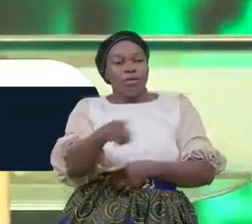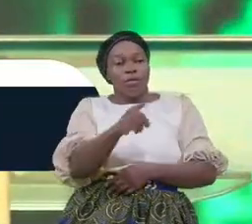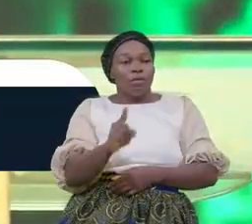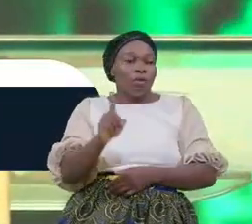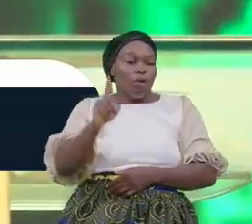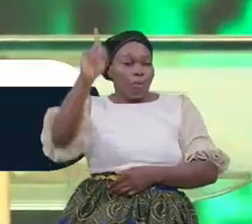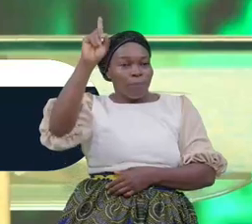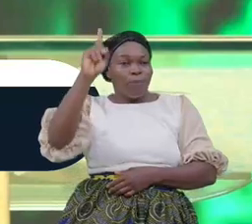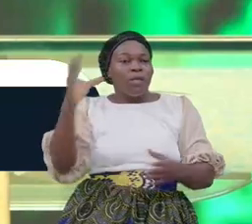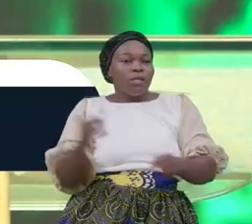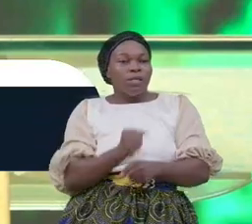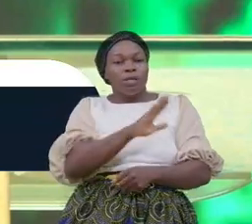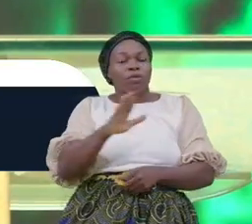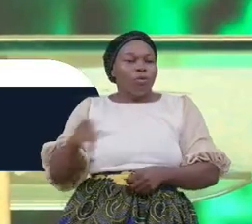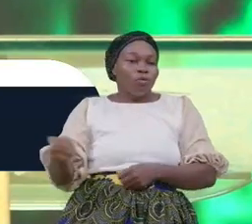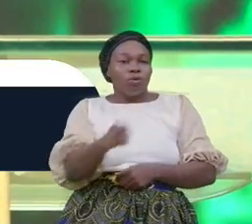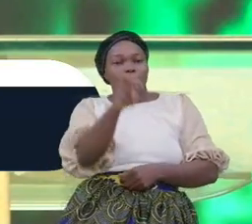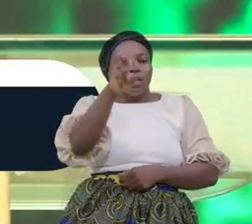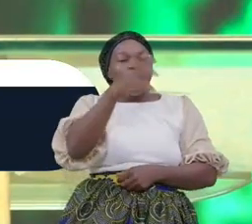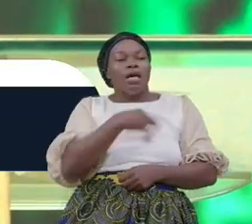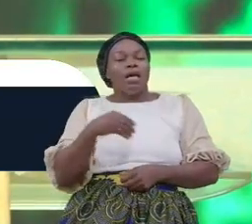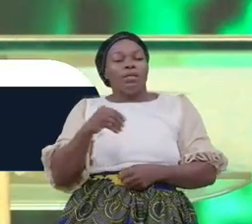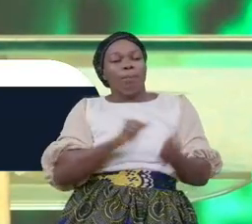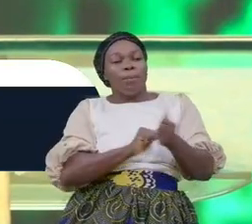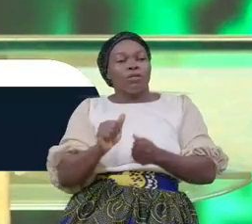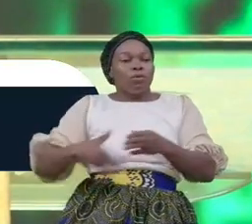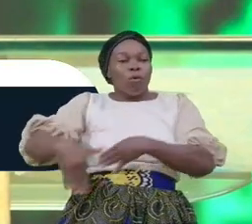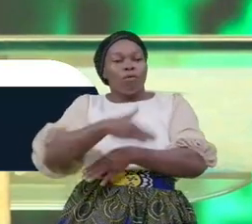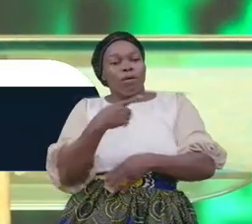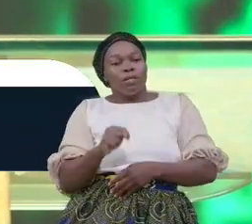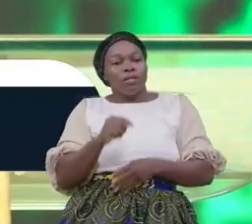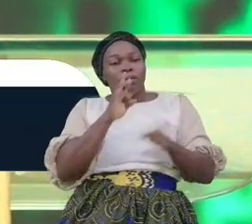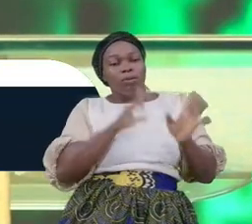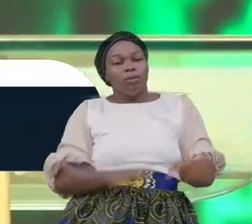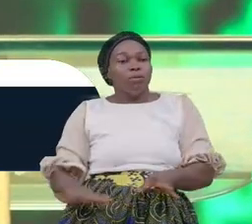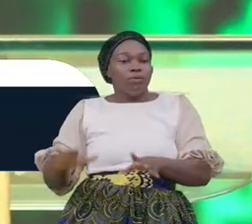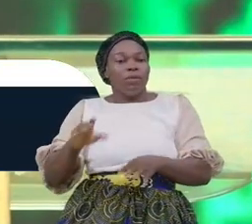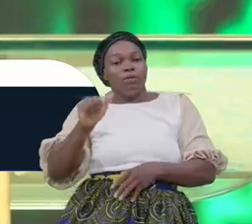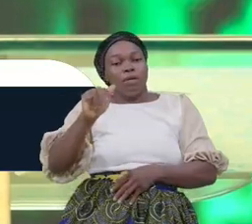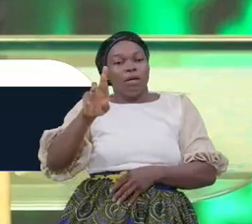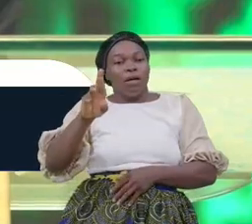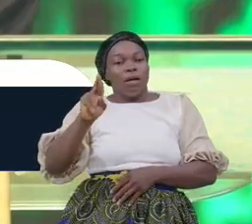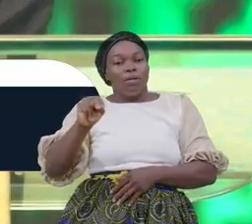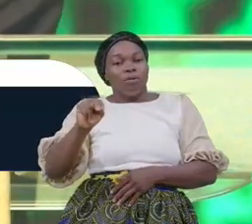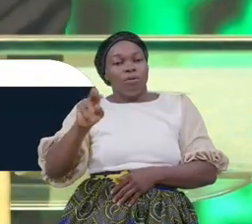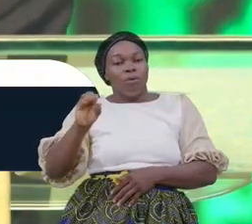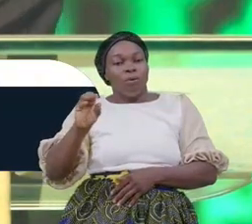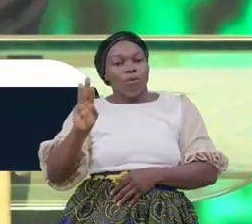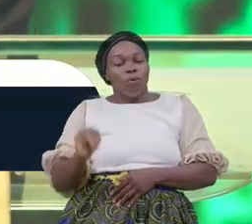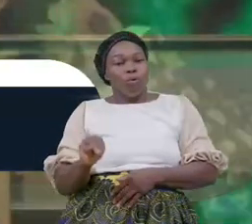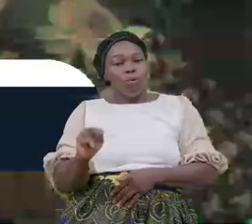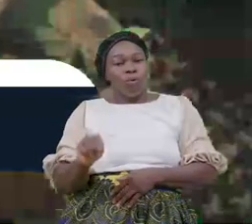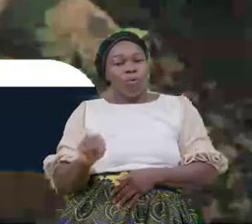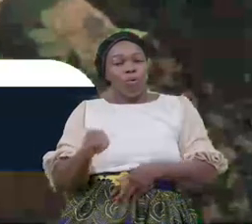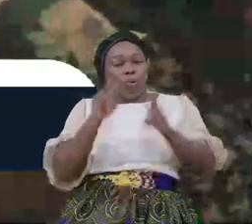Deutéronome 2, verset 24 qui dit ici, levez-vous, partez, passez